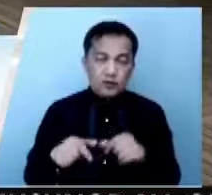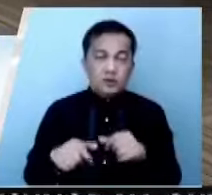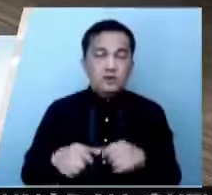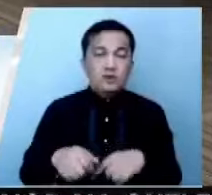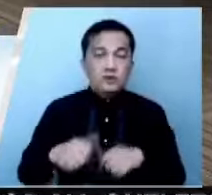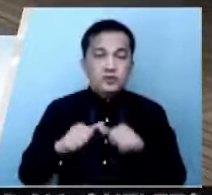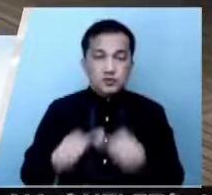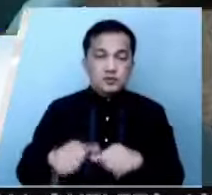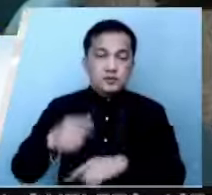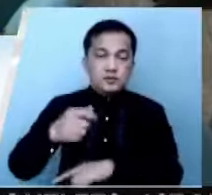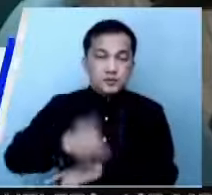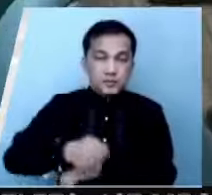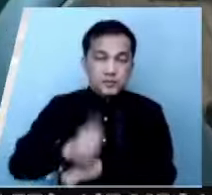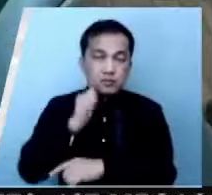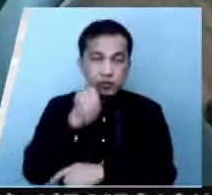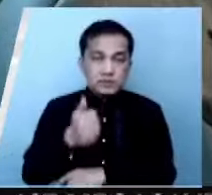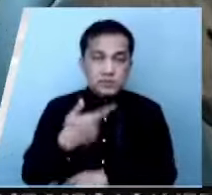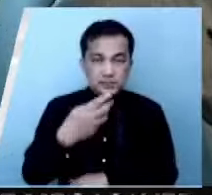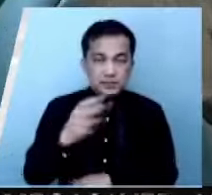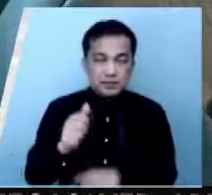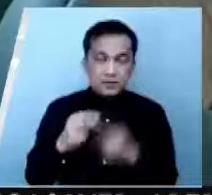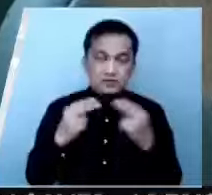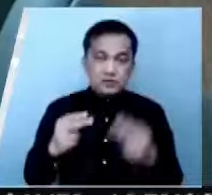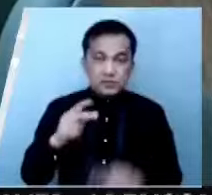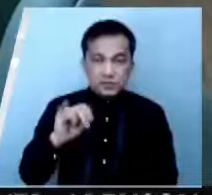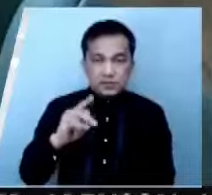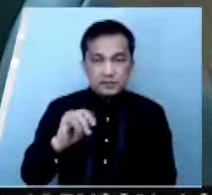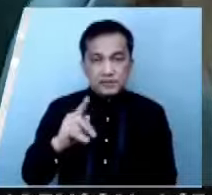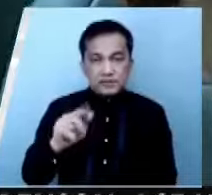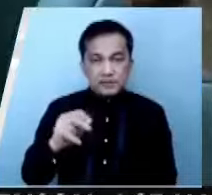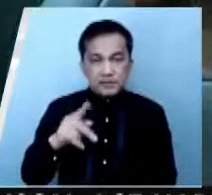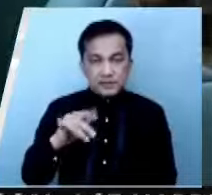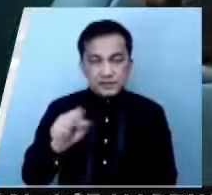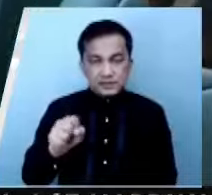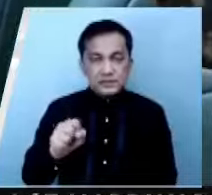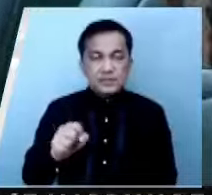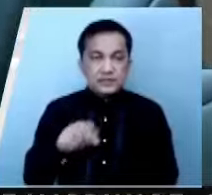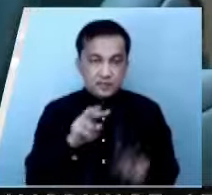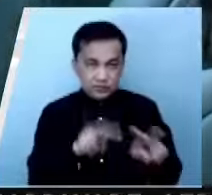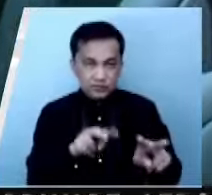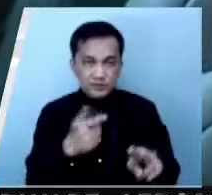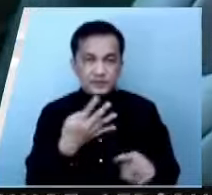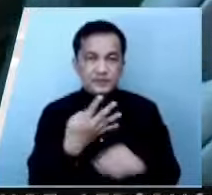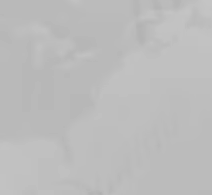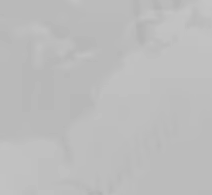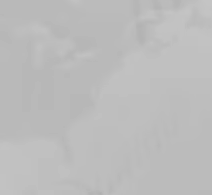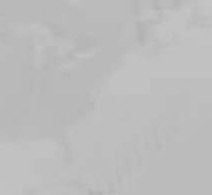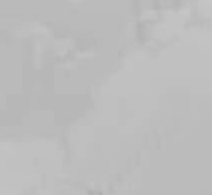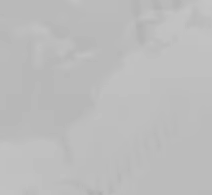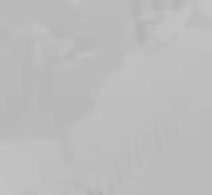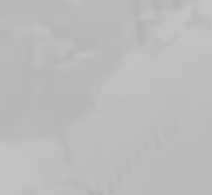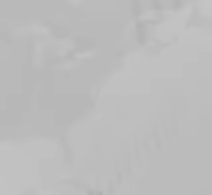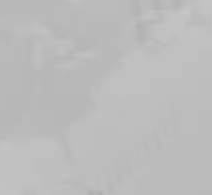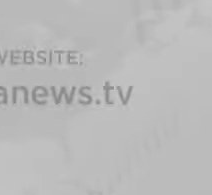GMA Integrated News, Tina Panganiban Perez, nakatutok, 24 oras.